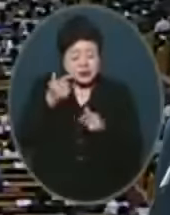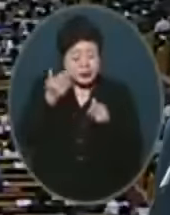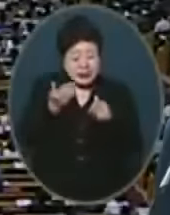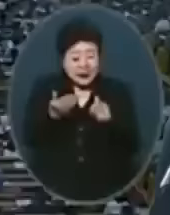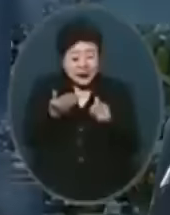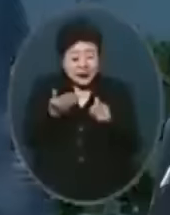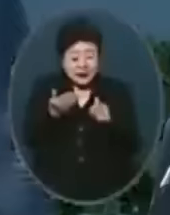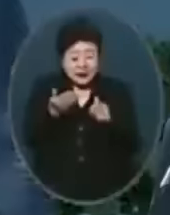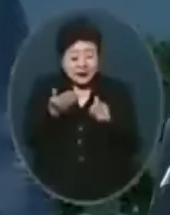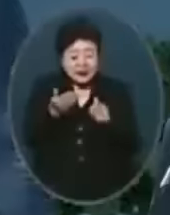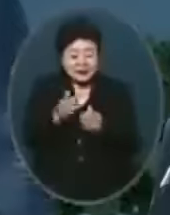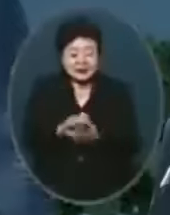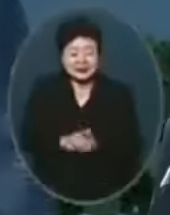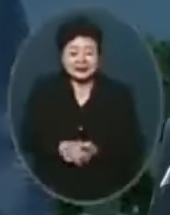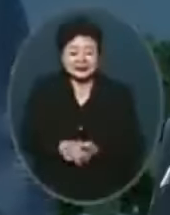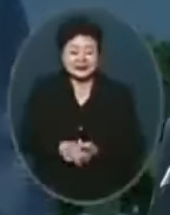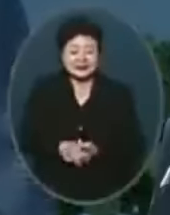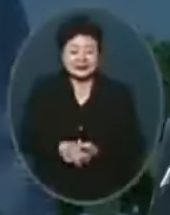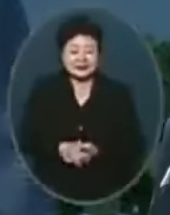예수님께서는